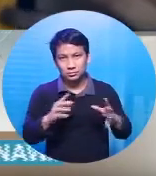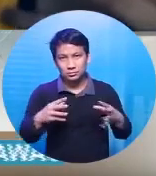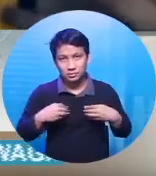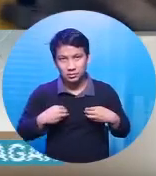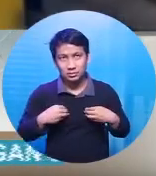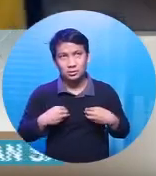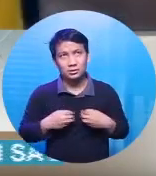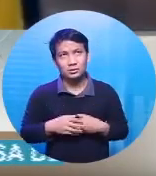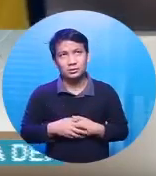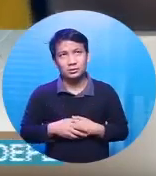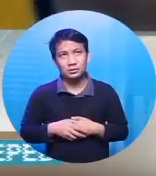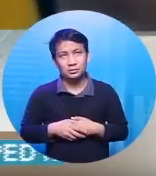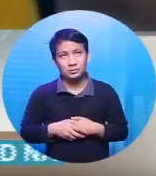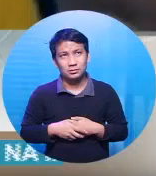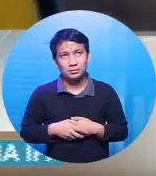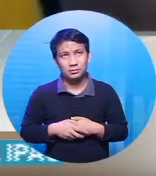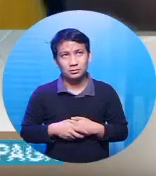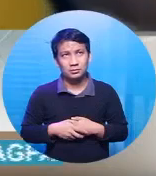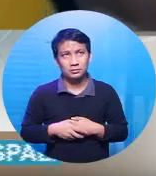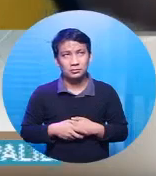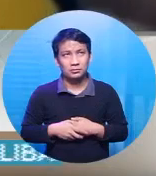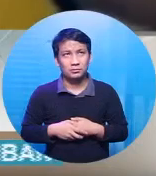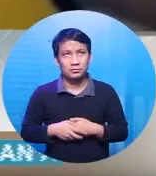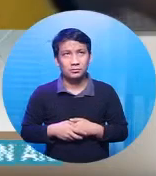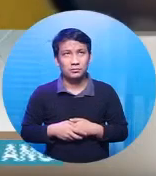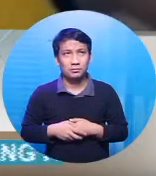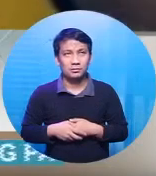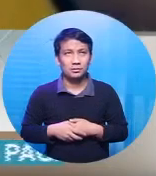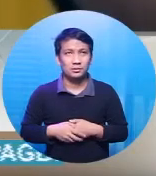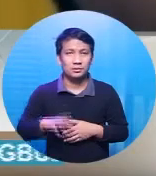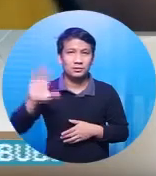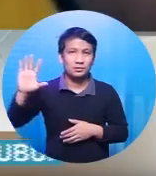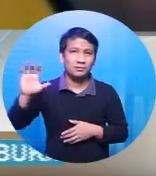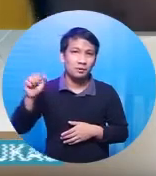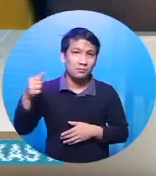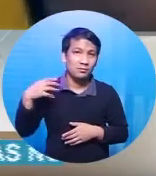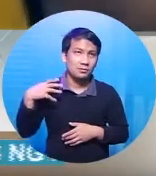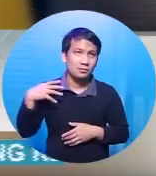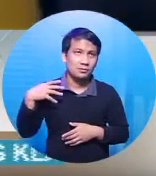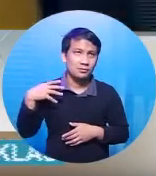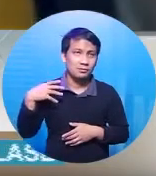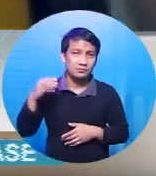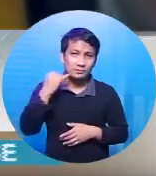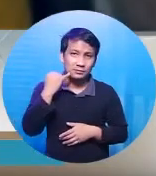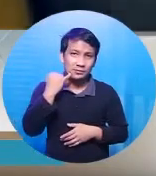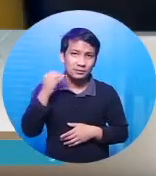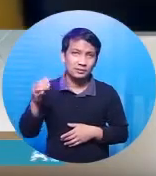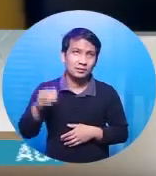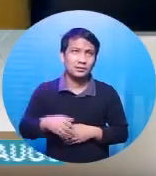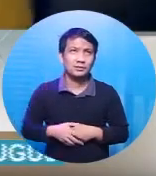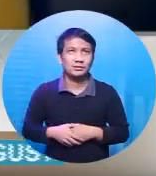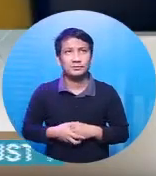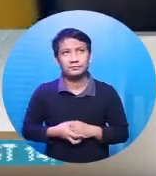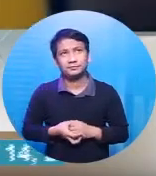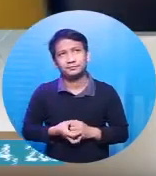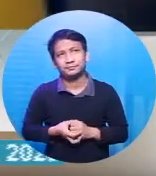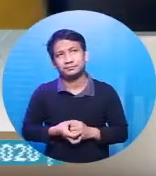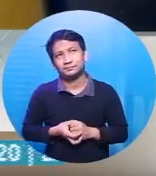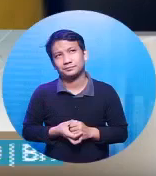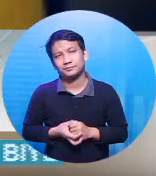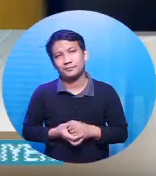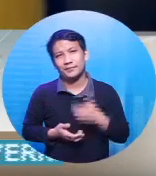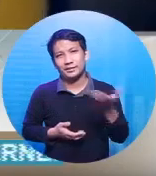ano, natanggap ko po yung sarili ko para... Ma'am, mamaya na ipagpatuloy, ma'am, ha? Miss Jasmine, mamaya niyo pagpatuloy.